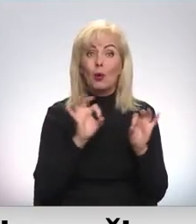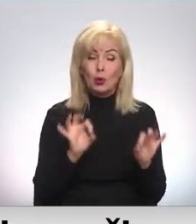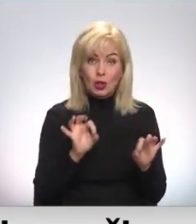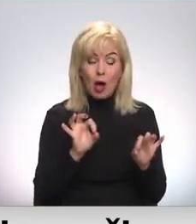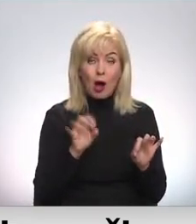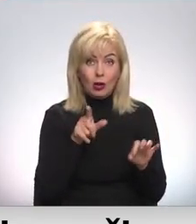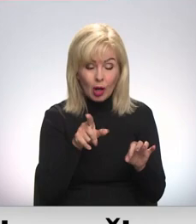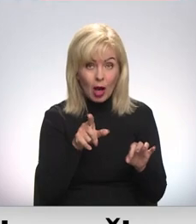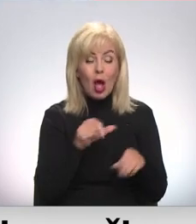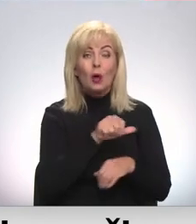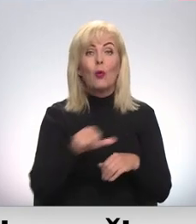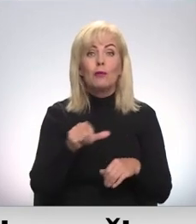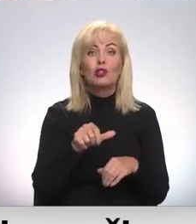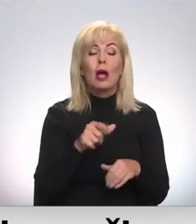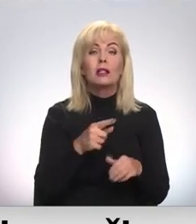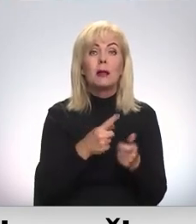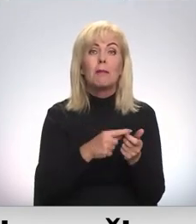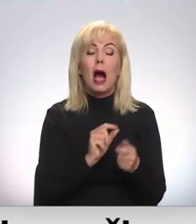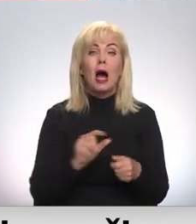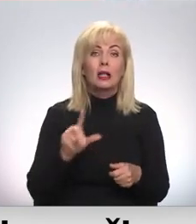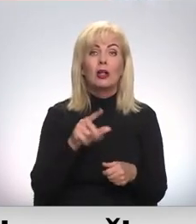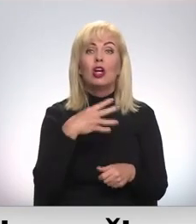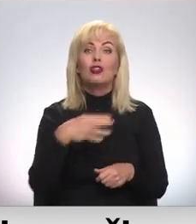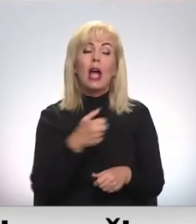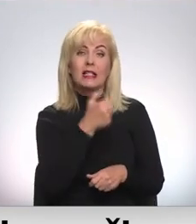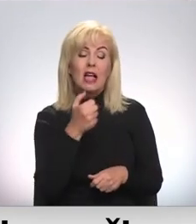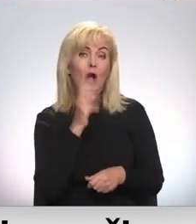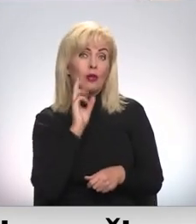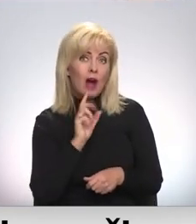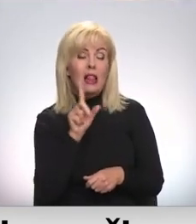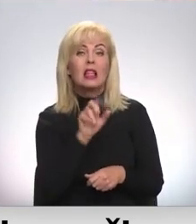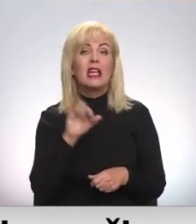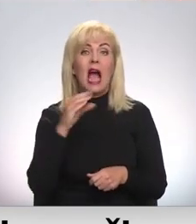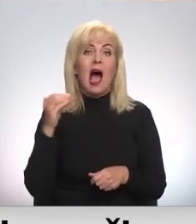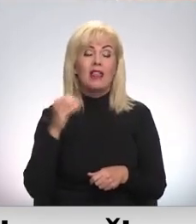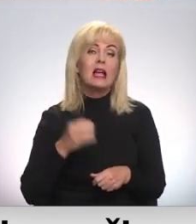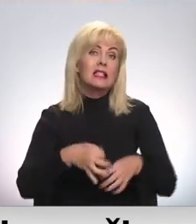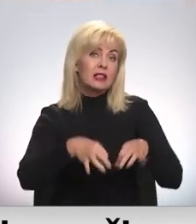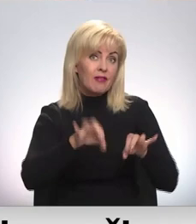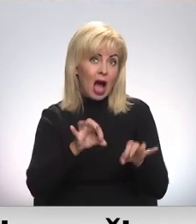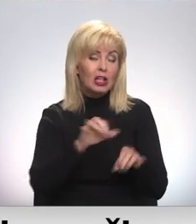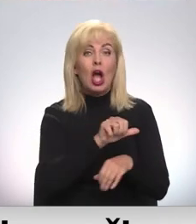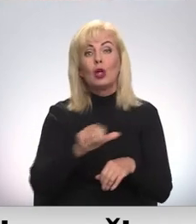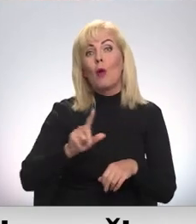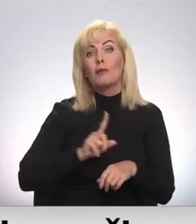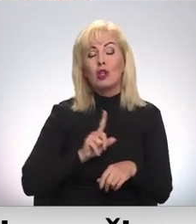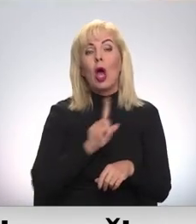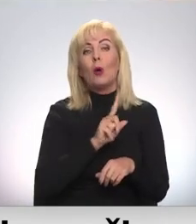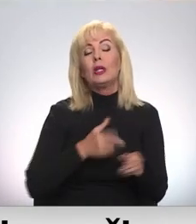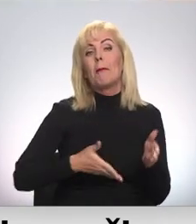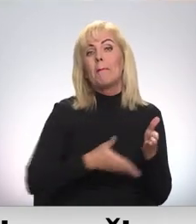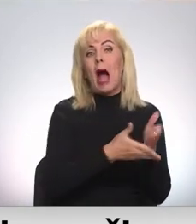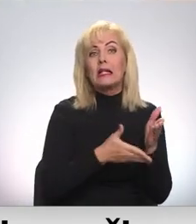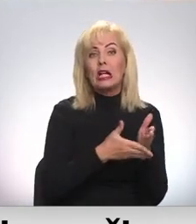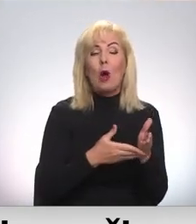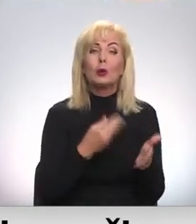kad kadetu vecuma robeža palielināta līdz 40 gadu vecumam. Tāpat Lienai bija svarīgi, ka robežsardzē ir patriotiskas vērtības,